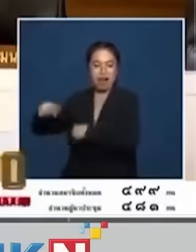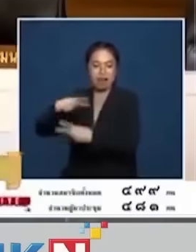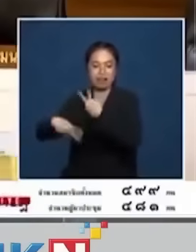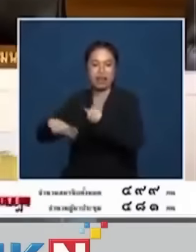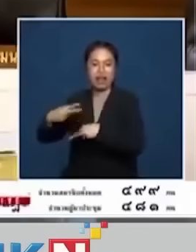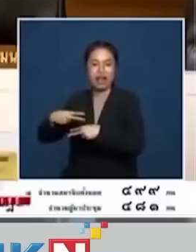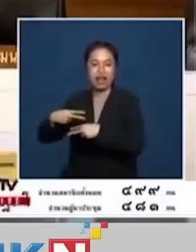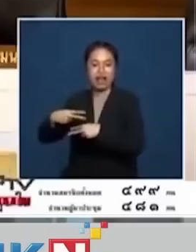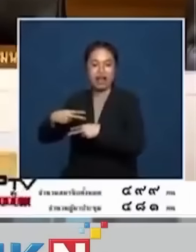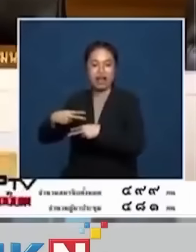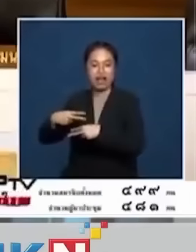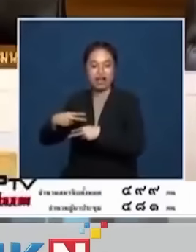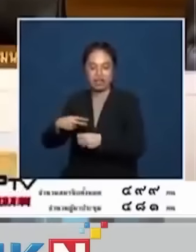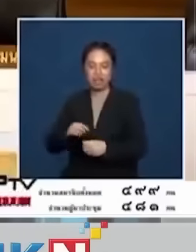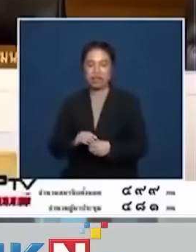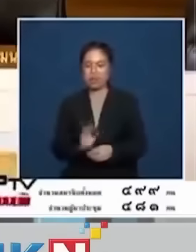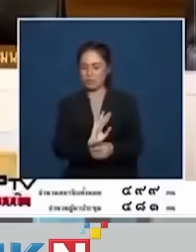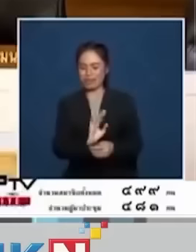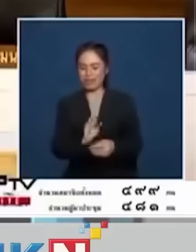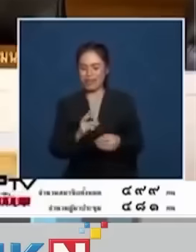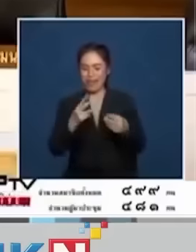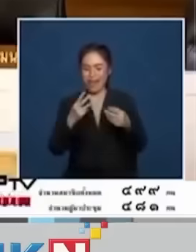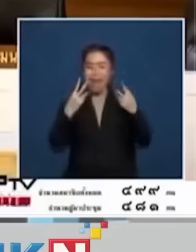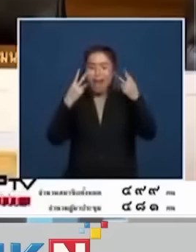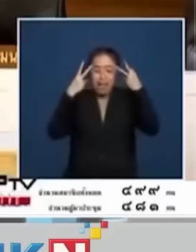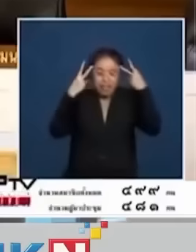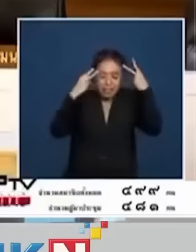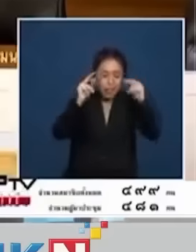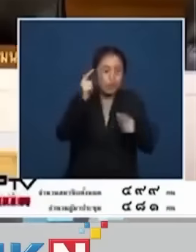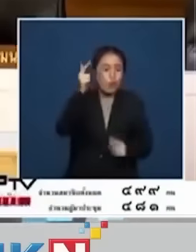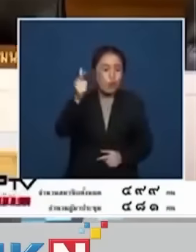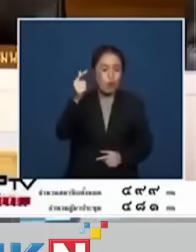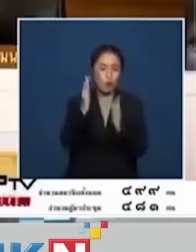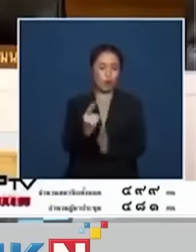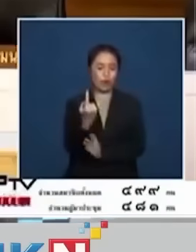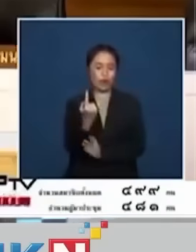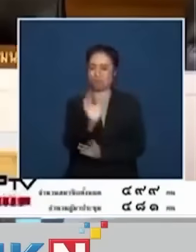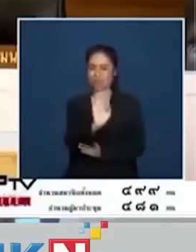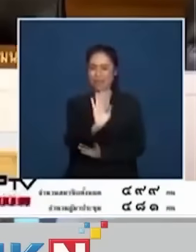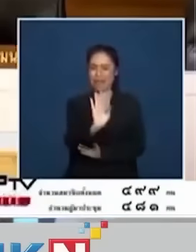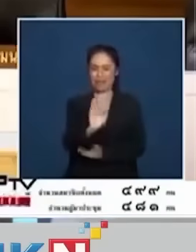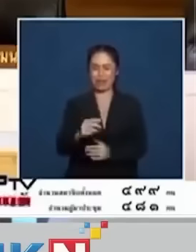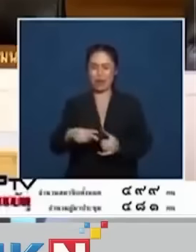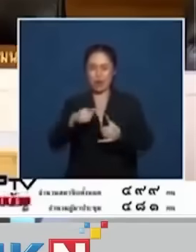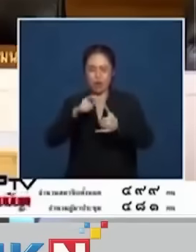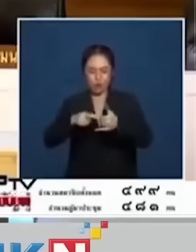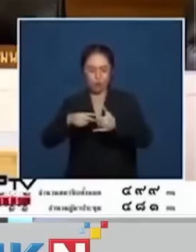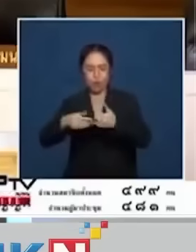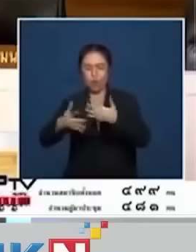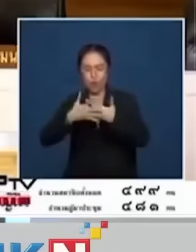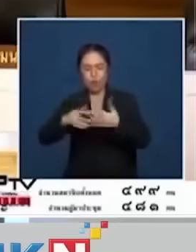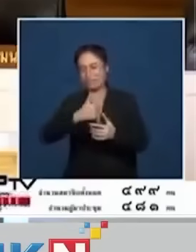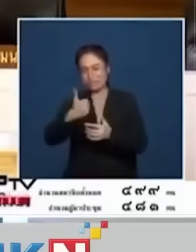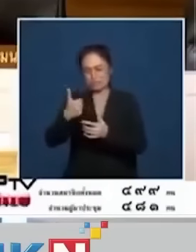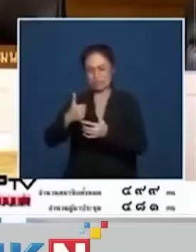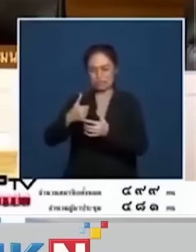การเปิดเผยเพิ่มเติมด้วยนะตอนท้ายนะฮะคุณทวีสอดส่องนี่บอกว่านะปัญหาต่างๆมันจะได้รับการ